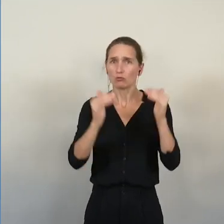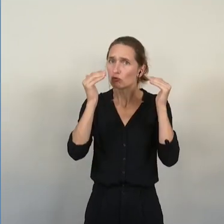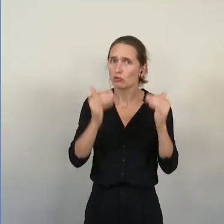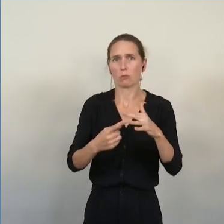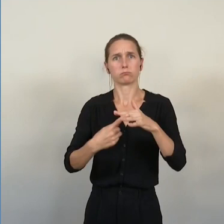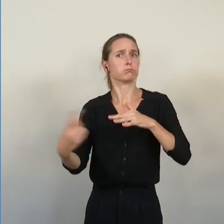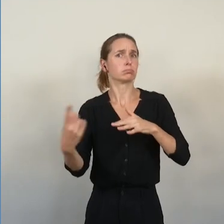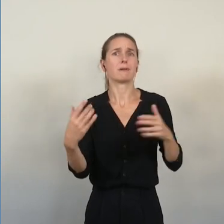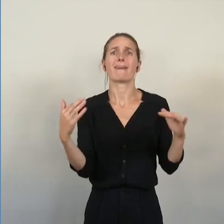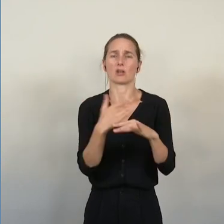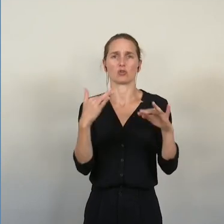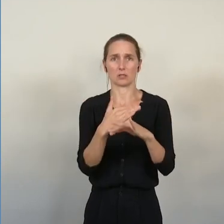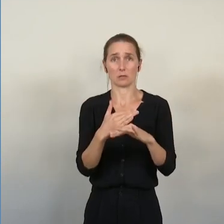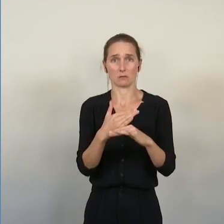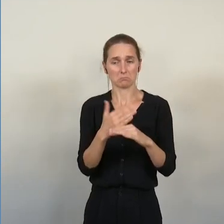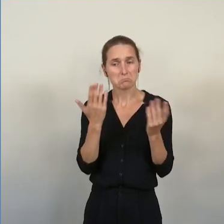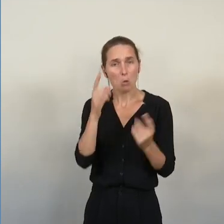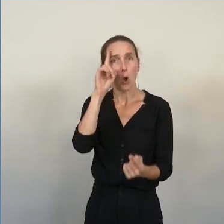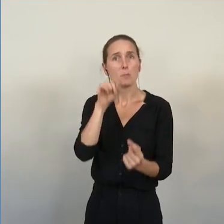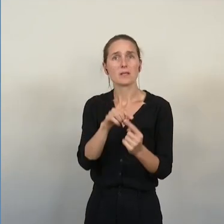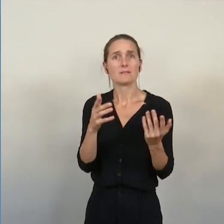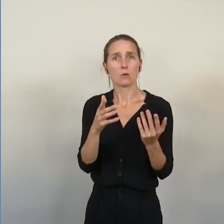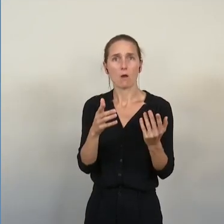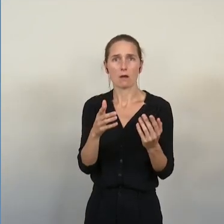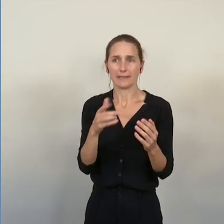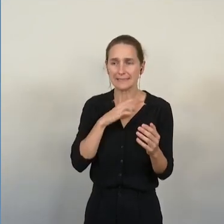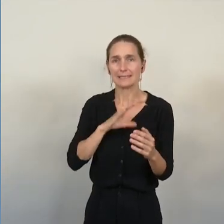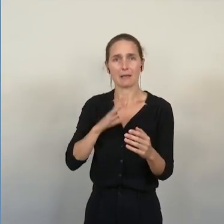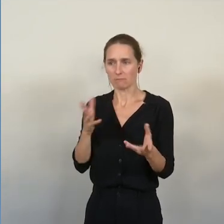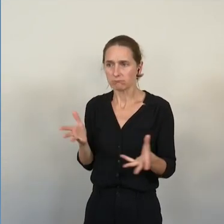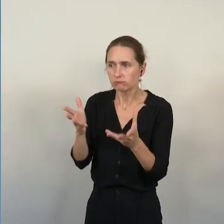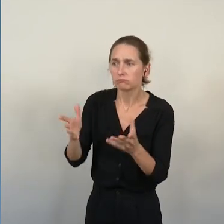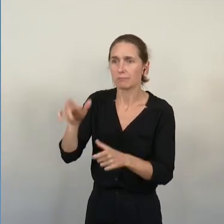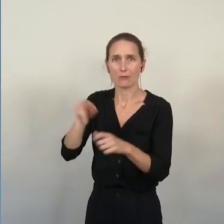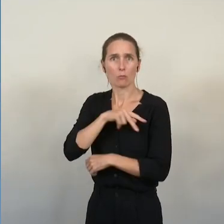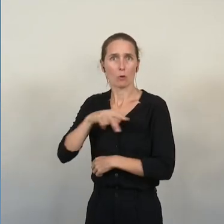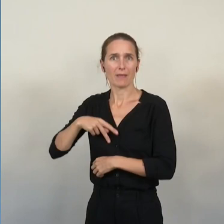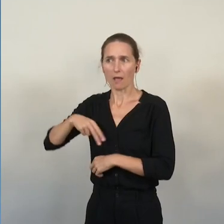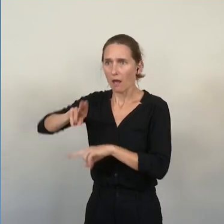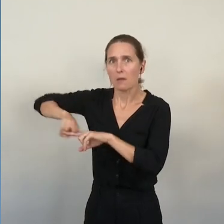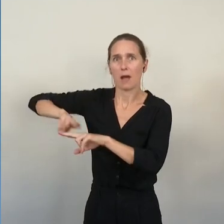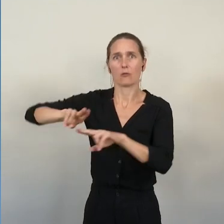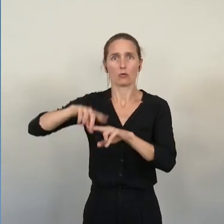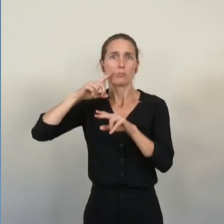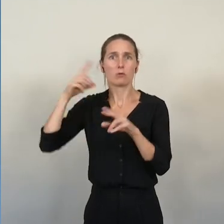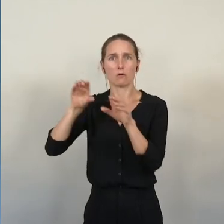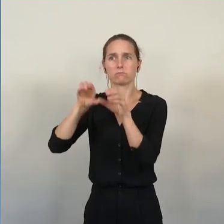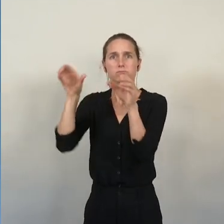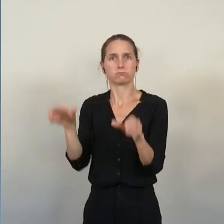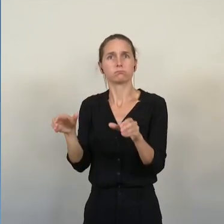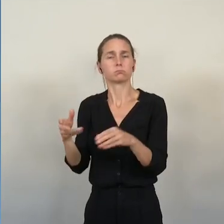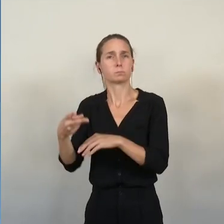et par ses partenaires c'est de contribuer à lever les obstacles à la rénovation globale et performante de l'habitat des personnes les plus